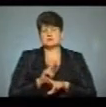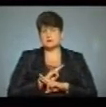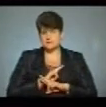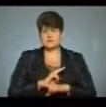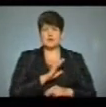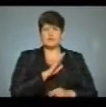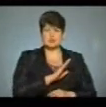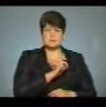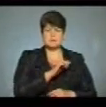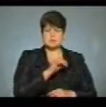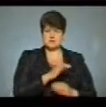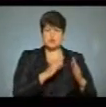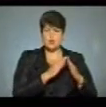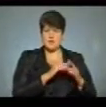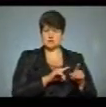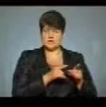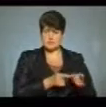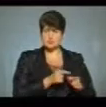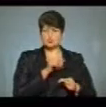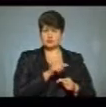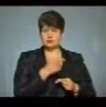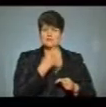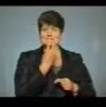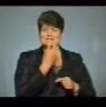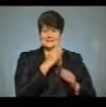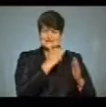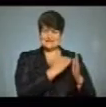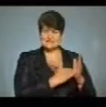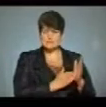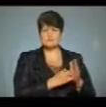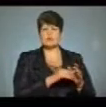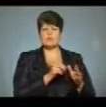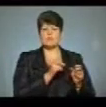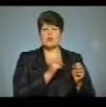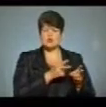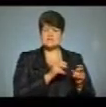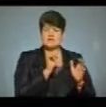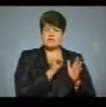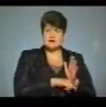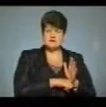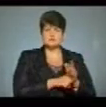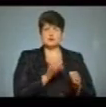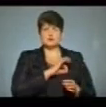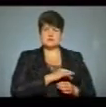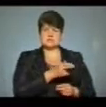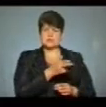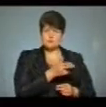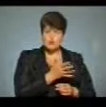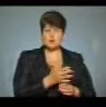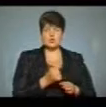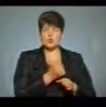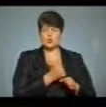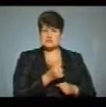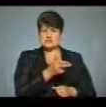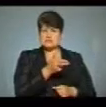Володимир Білішевич під домашнім арештом, йому інкримінують 3 статті, погроза вбивством, хуліганство із застосуванням вогнепальної зброї і носіння